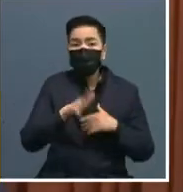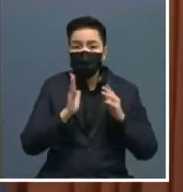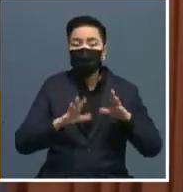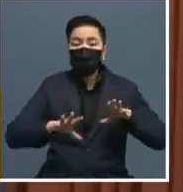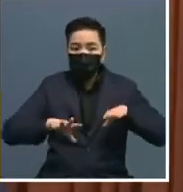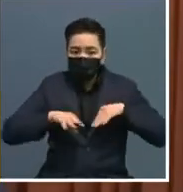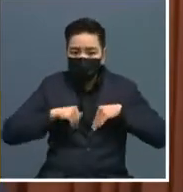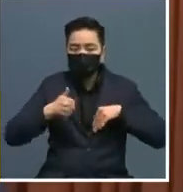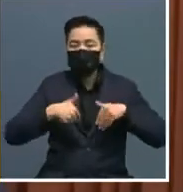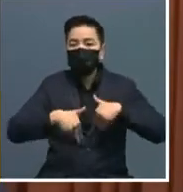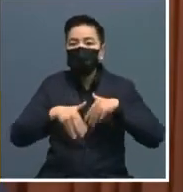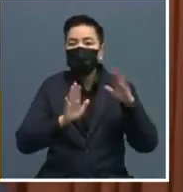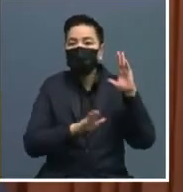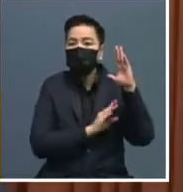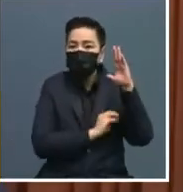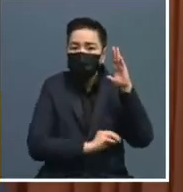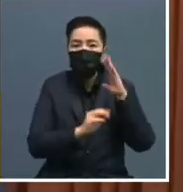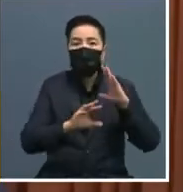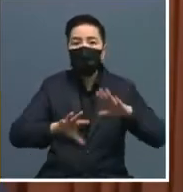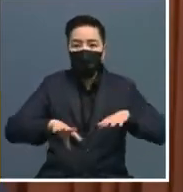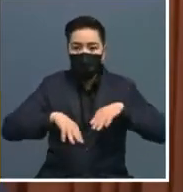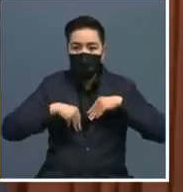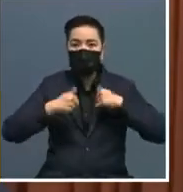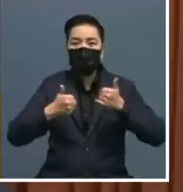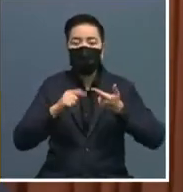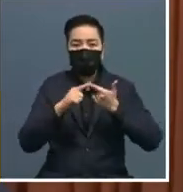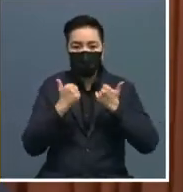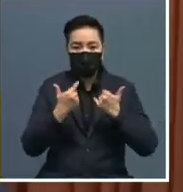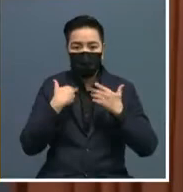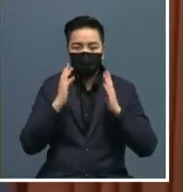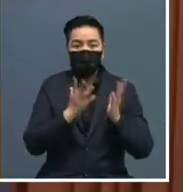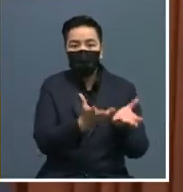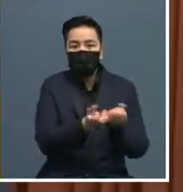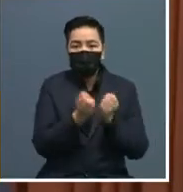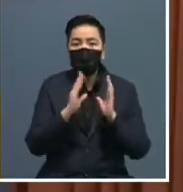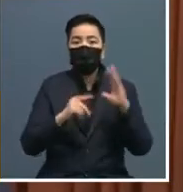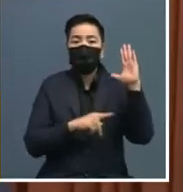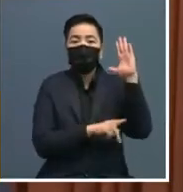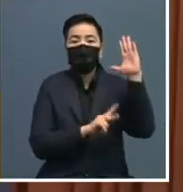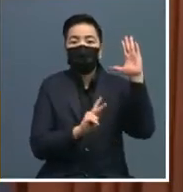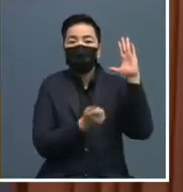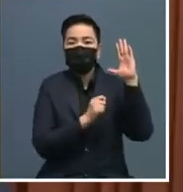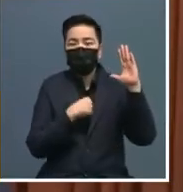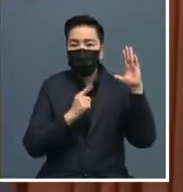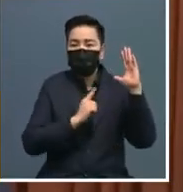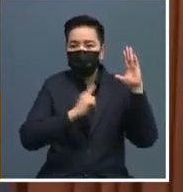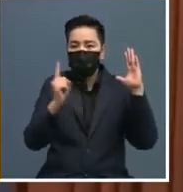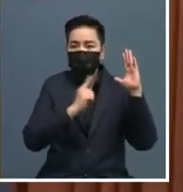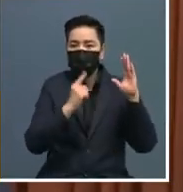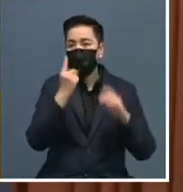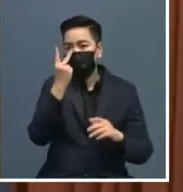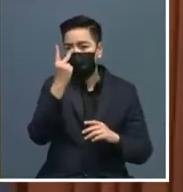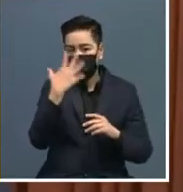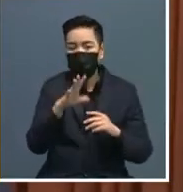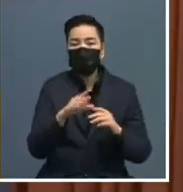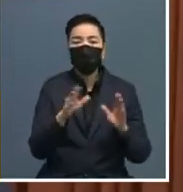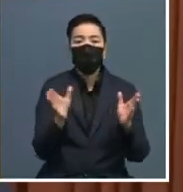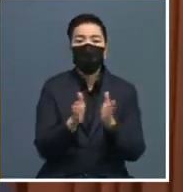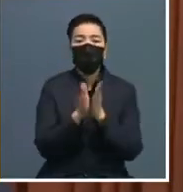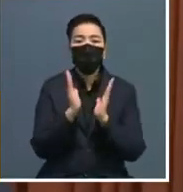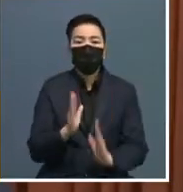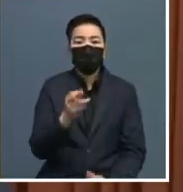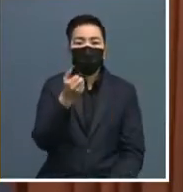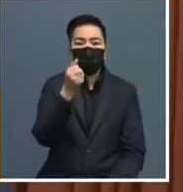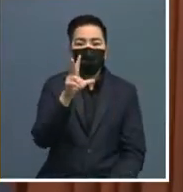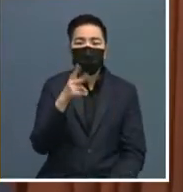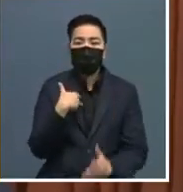ภาคส่วนเป็นอย่างดีนะครับและขณะนี้นะครับมีการเดินทางรับคนกระบี่กลับมาแล้ว2รอบรวม13คนโดยจะต้องมีการรับ